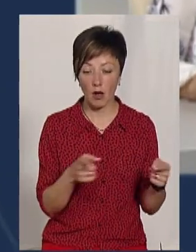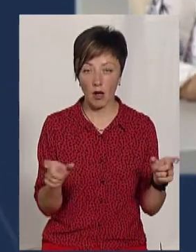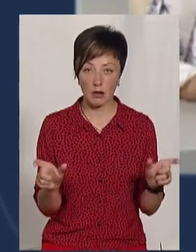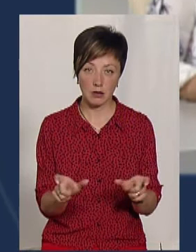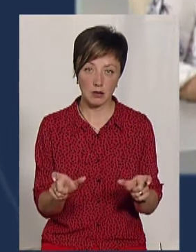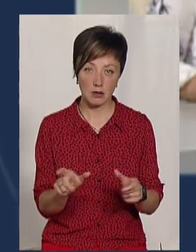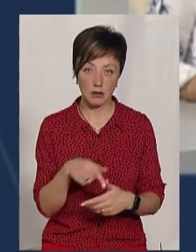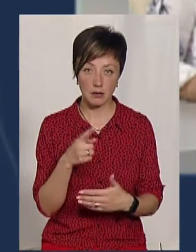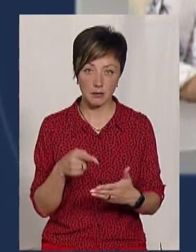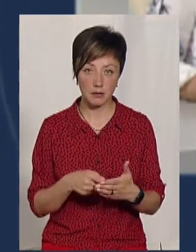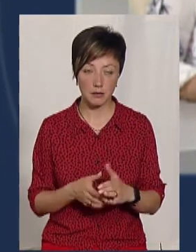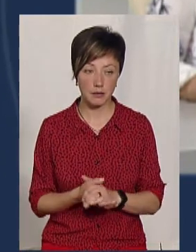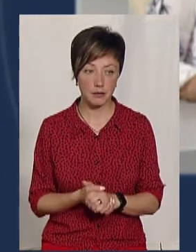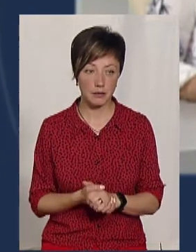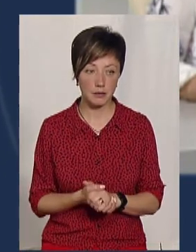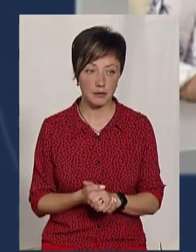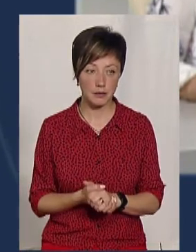тривати карантин?